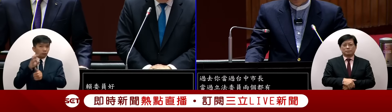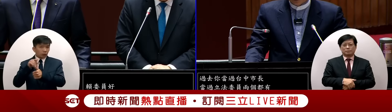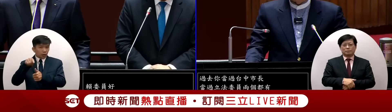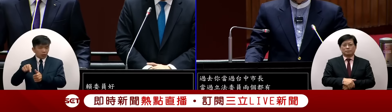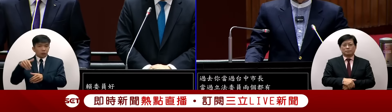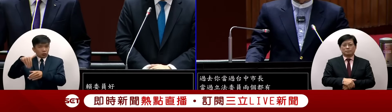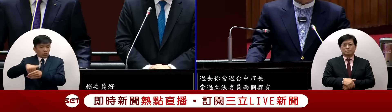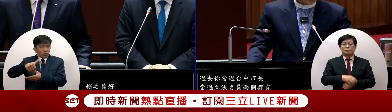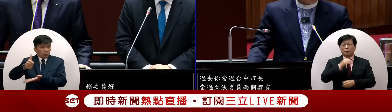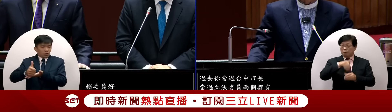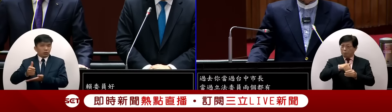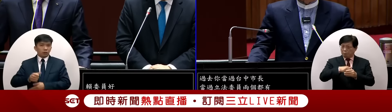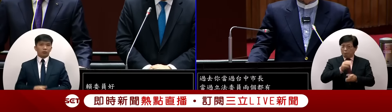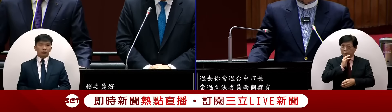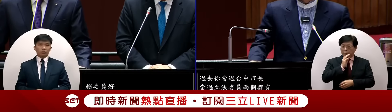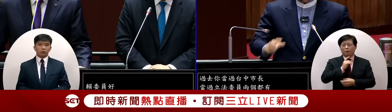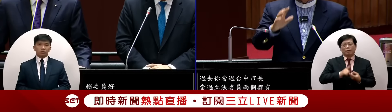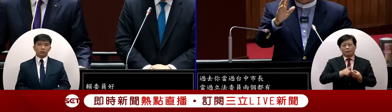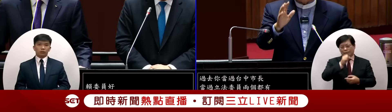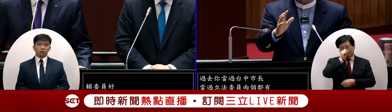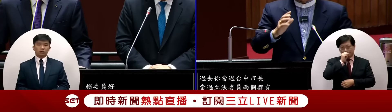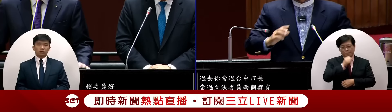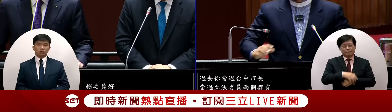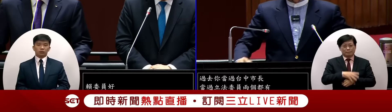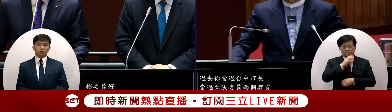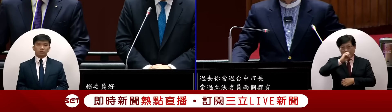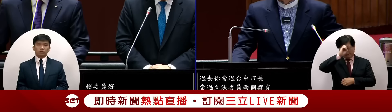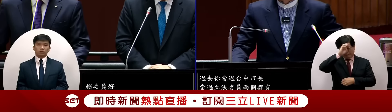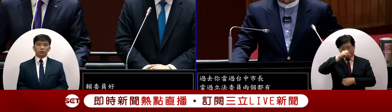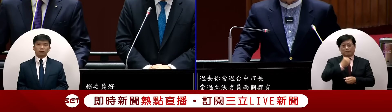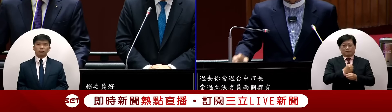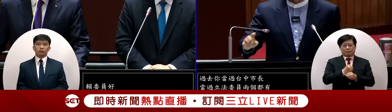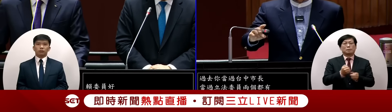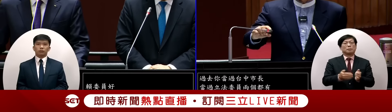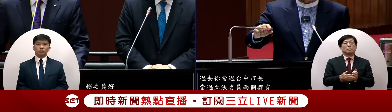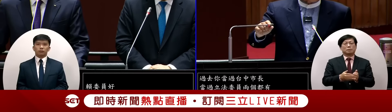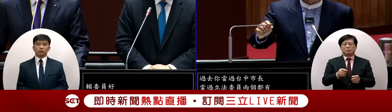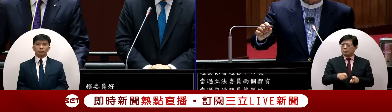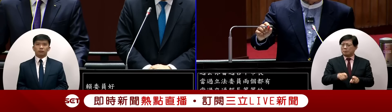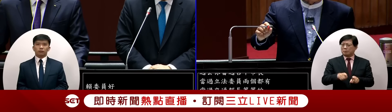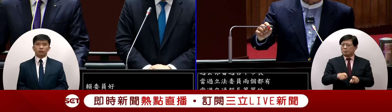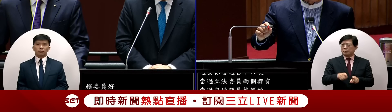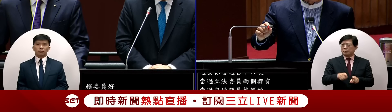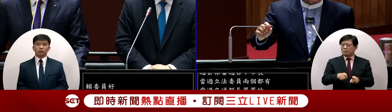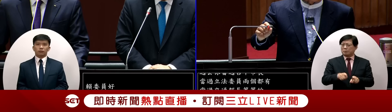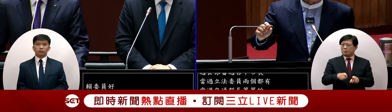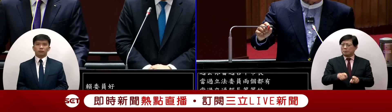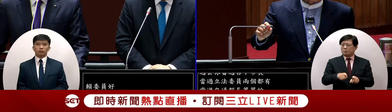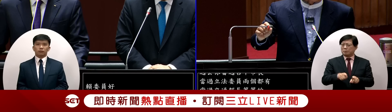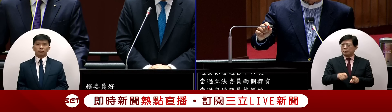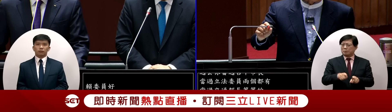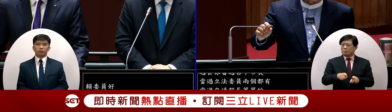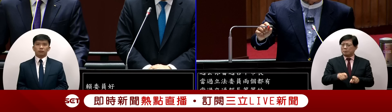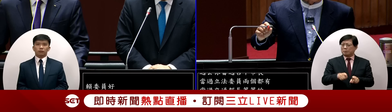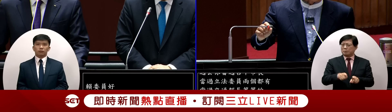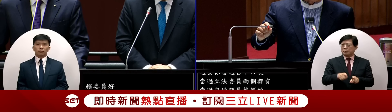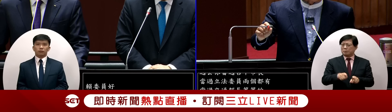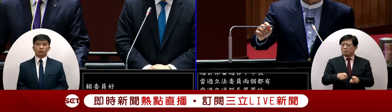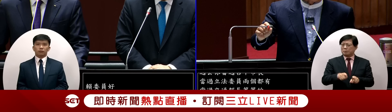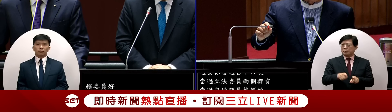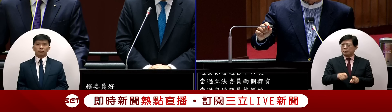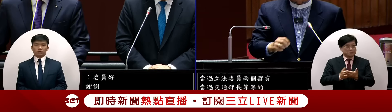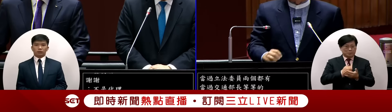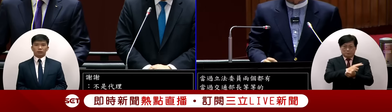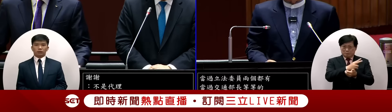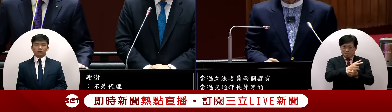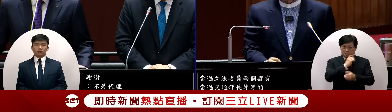出来的。 啊，选出来的，好，选出来的就当一个党职了哈。党职一般来讲是高，社会评价其实林